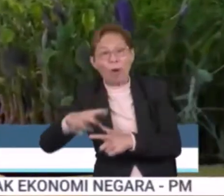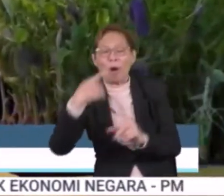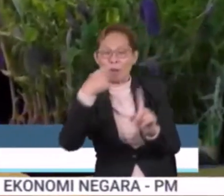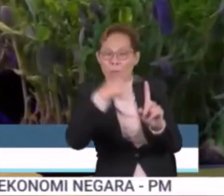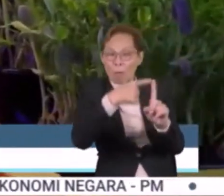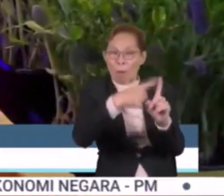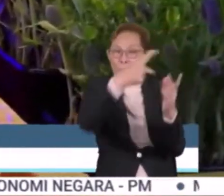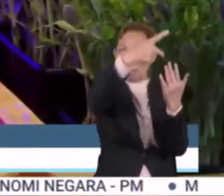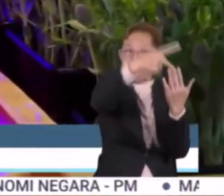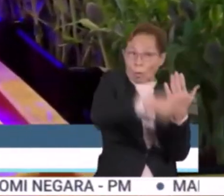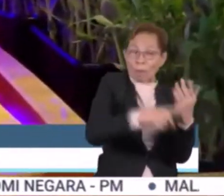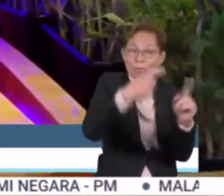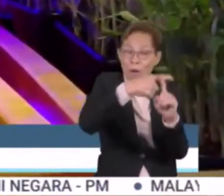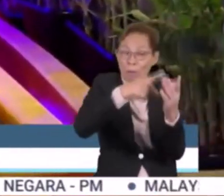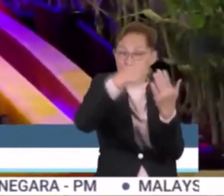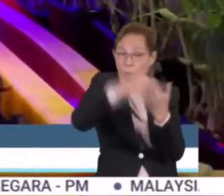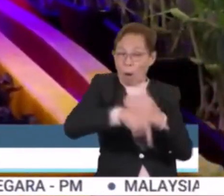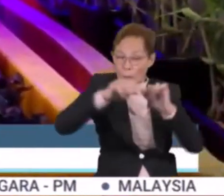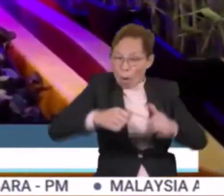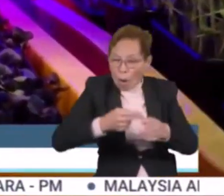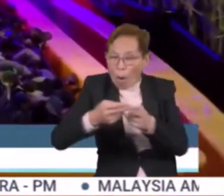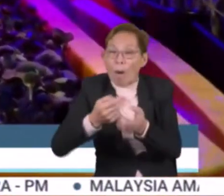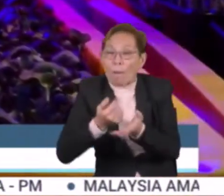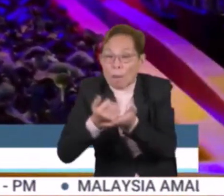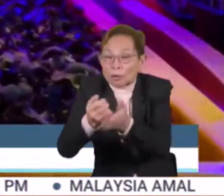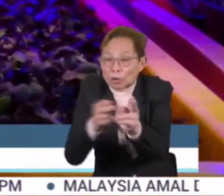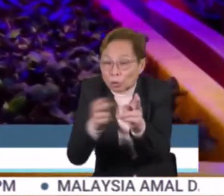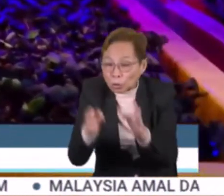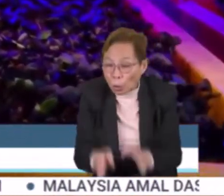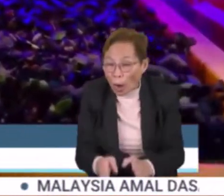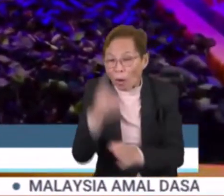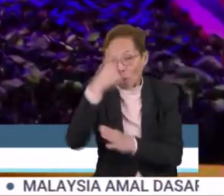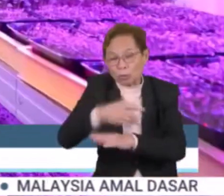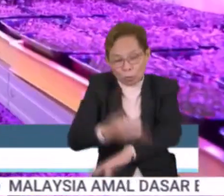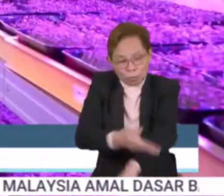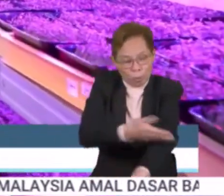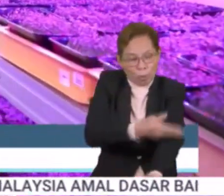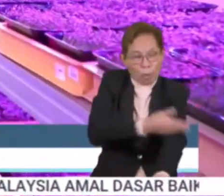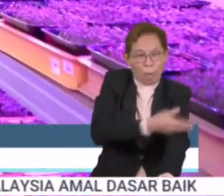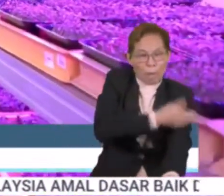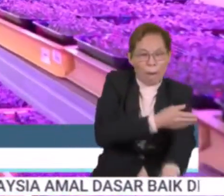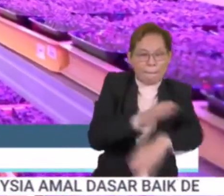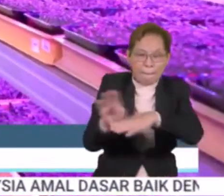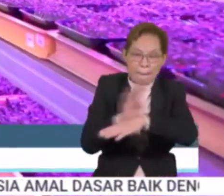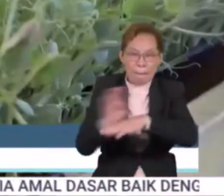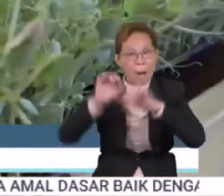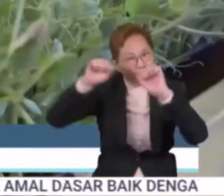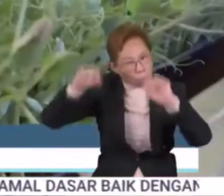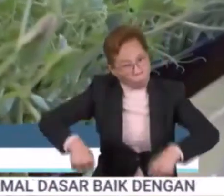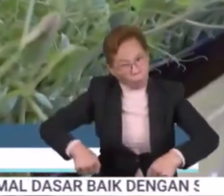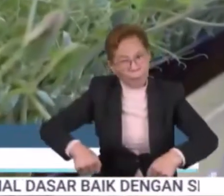inisiatif seumpama itu mampu membantu Usahawan sepertinya untuk mengembangkan lagi